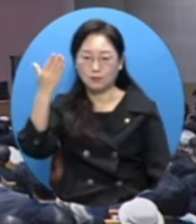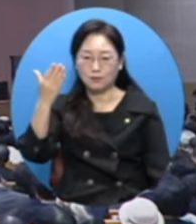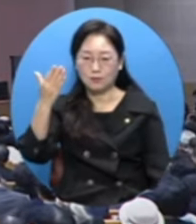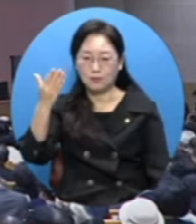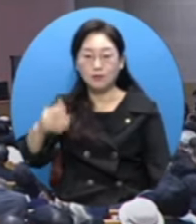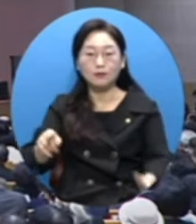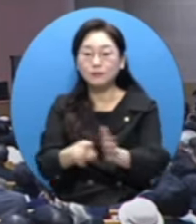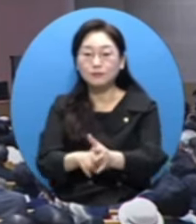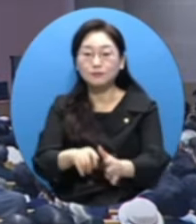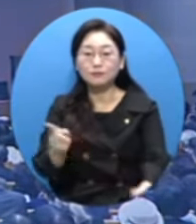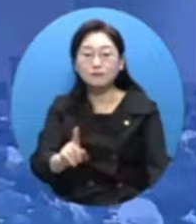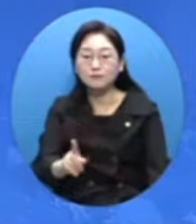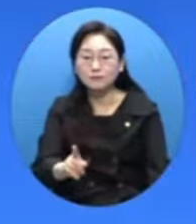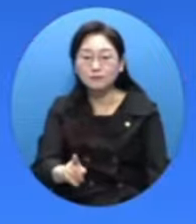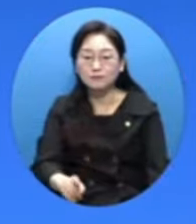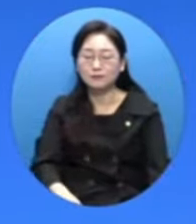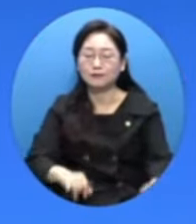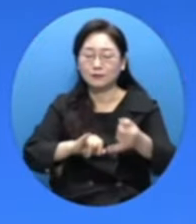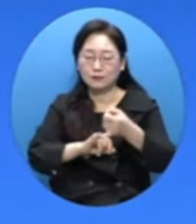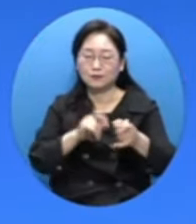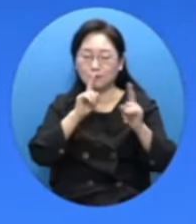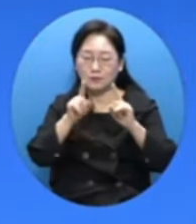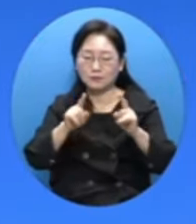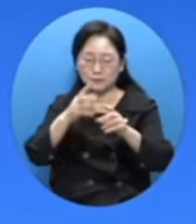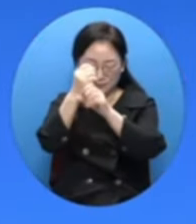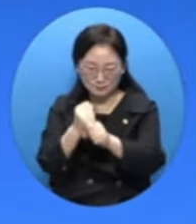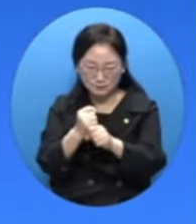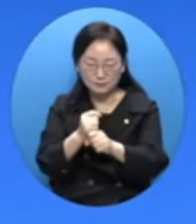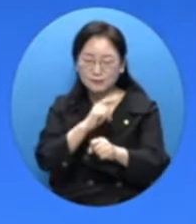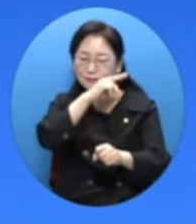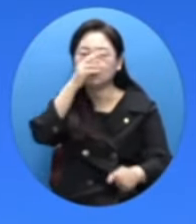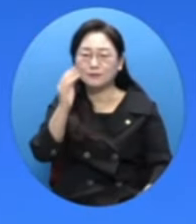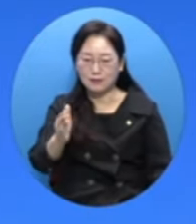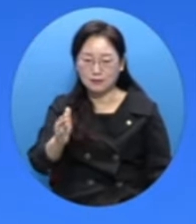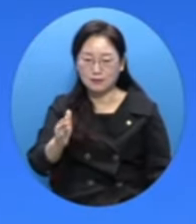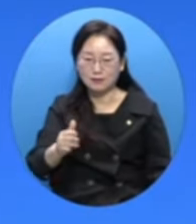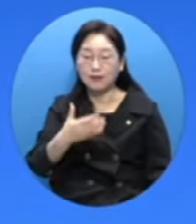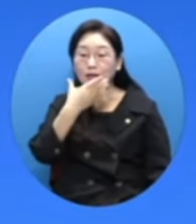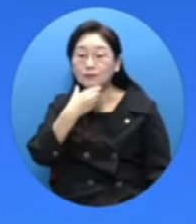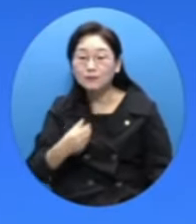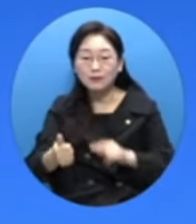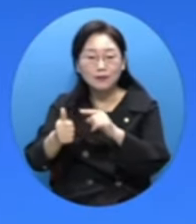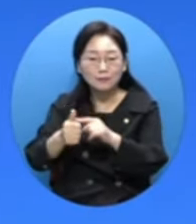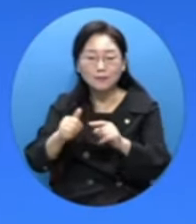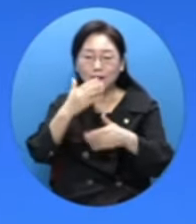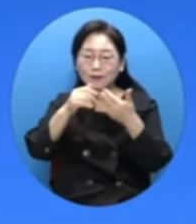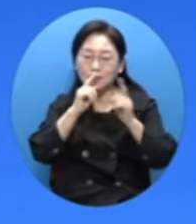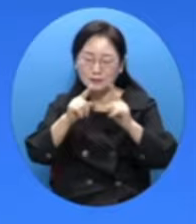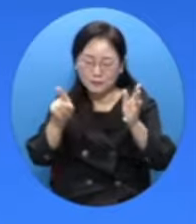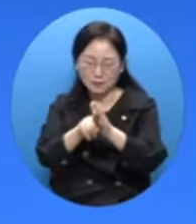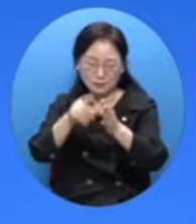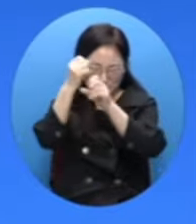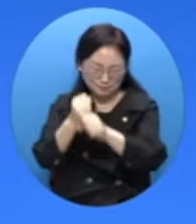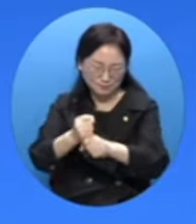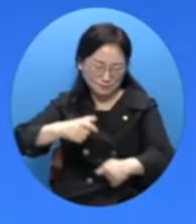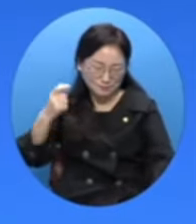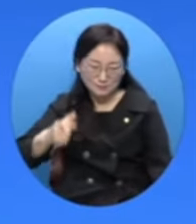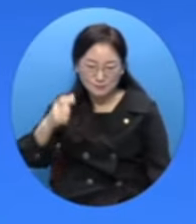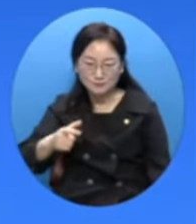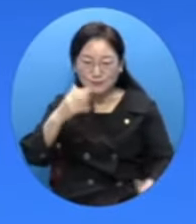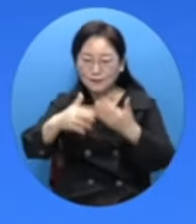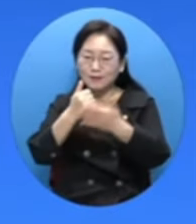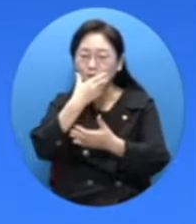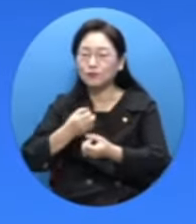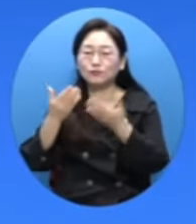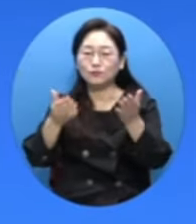믿음은 무엇이냐? 약속의 말씀을 붙잡고 의심하지 않는 것이 믿음입니다. 아브라함이 말씀을 붙잡고 흔들리지 않는 믿음으로 나갈 때 하나님께서 복을